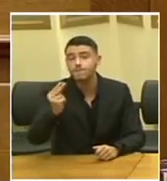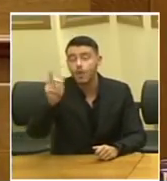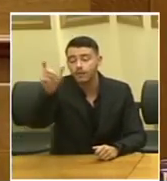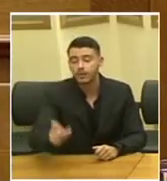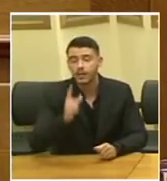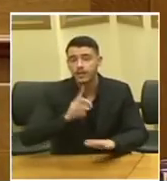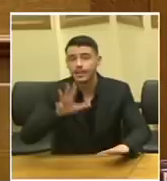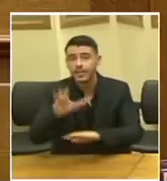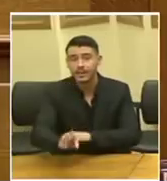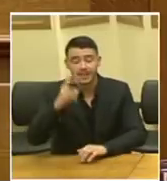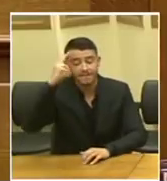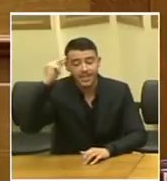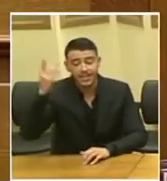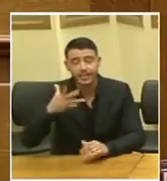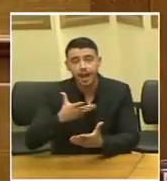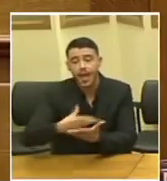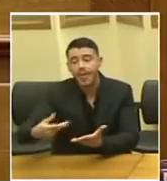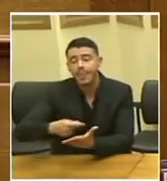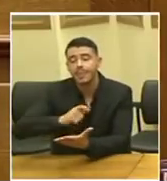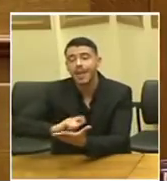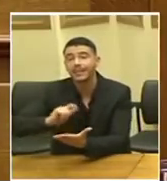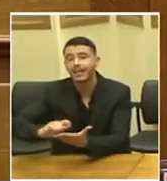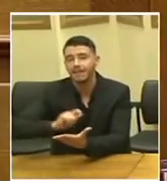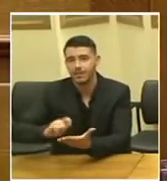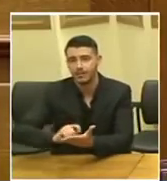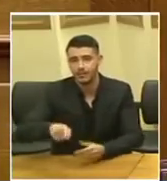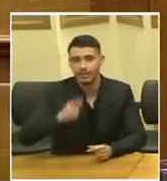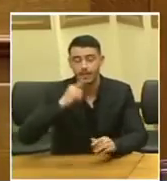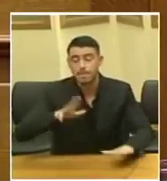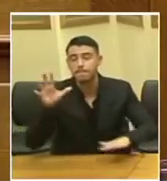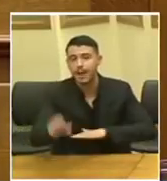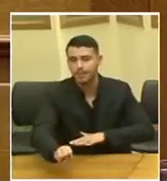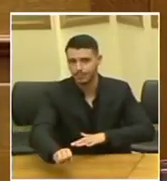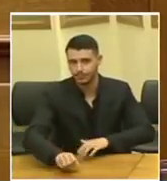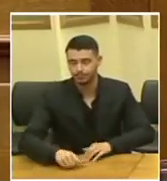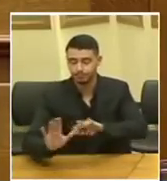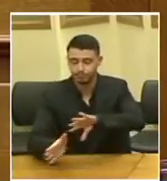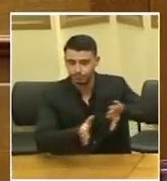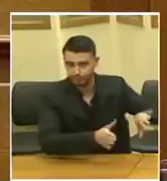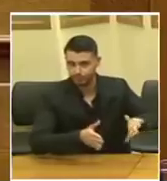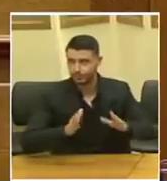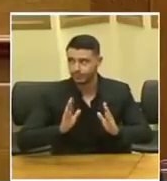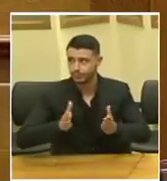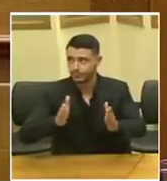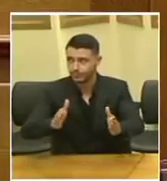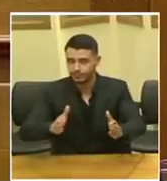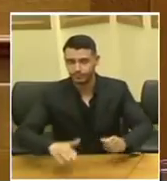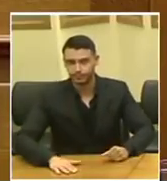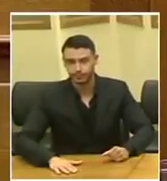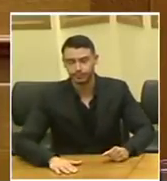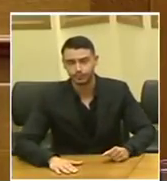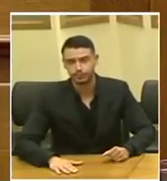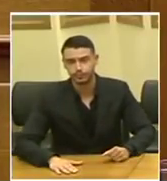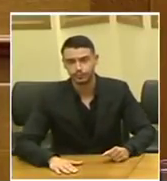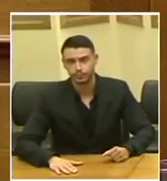Σαν φοιτήτρια σας πιάσαμε να αντιγράφετε και φωνάζετε Βούλτεψη, και δέτε 10. Πάμε τώρα. Πάμε, θα έρθω, μην ανησυχείτε. Μην υποβάλλετε